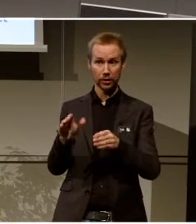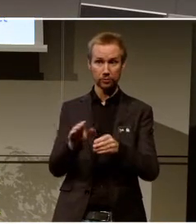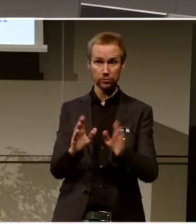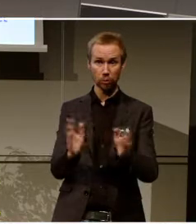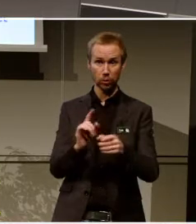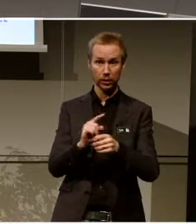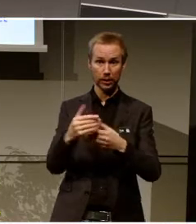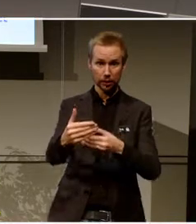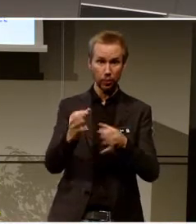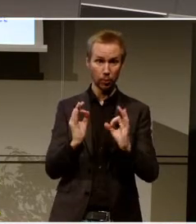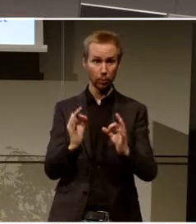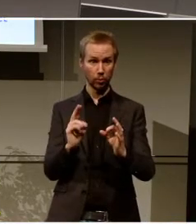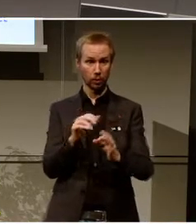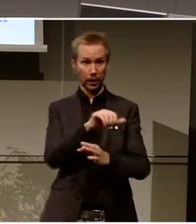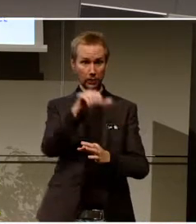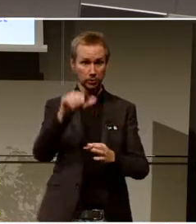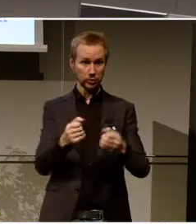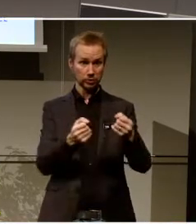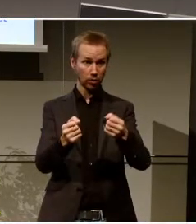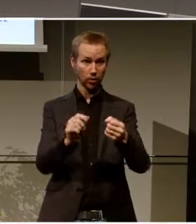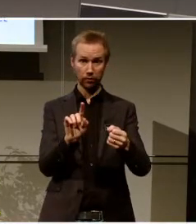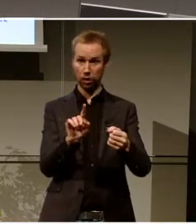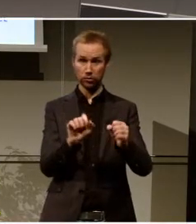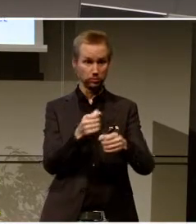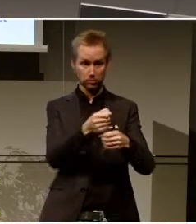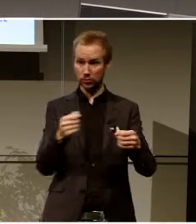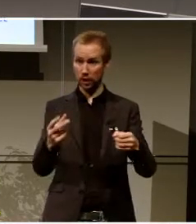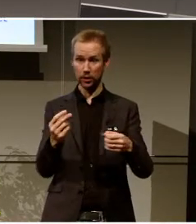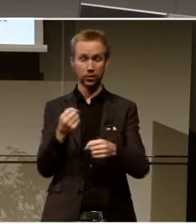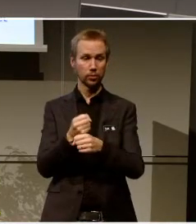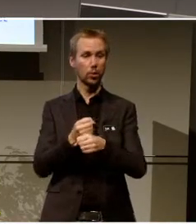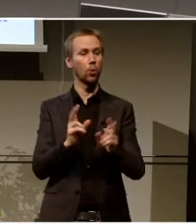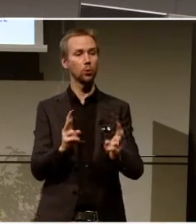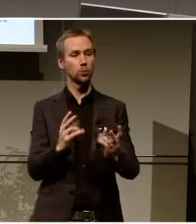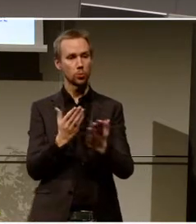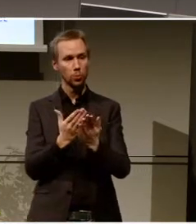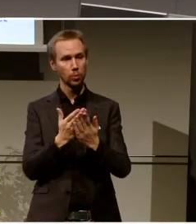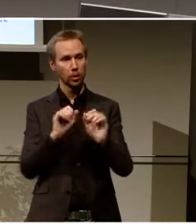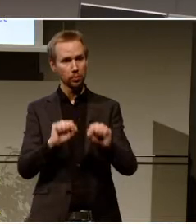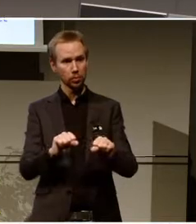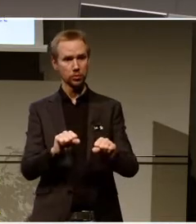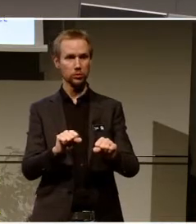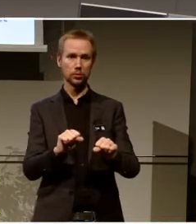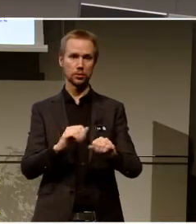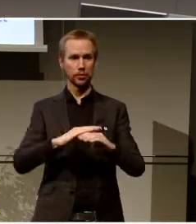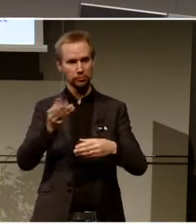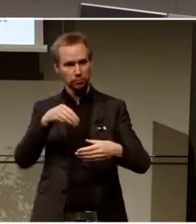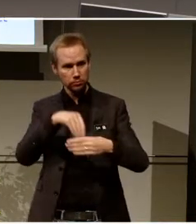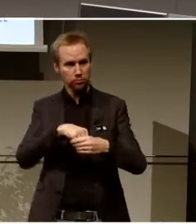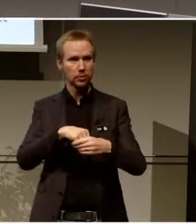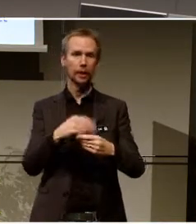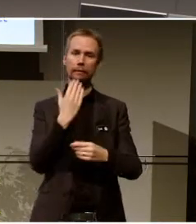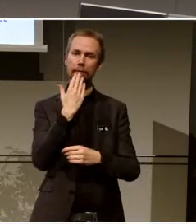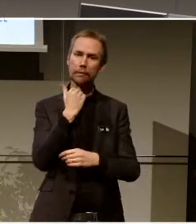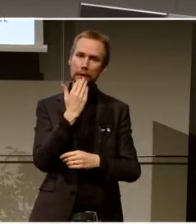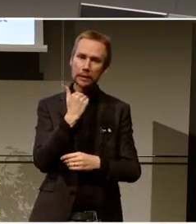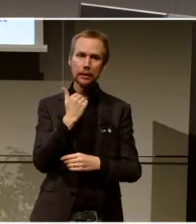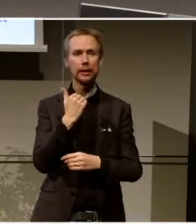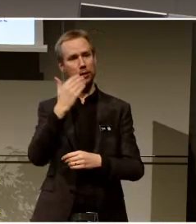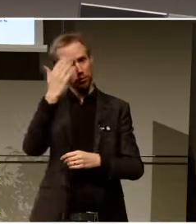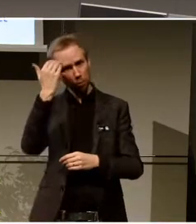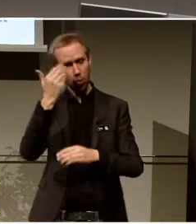snarare en förflyttning i. Och det är ju där också skolan behöver finnas med. Vad är det för förmågor och kompetenser som kommer efterfrågas framåt?